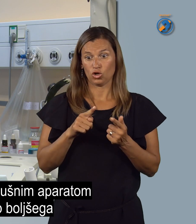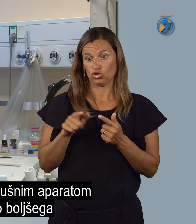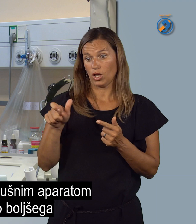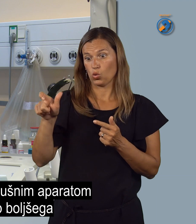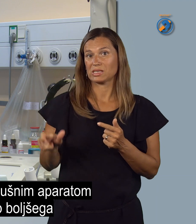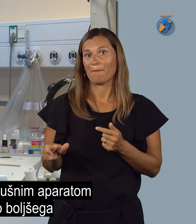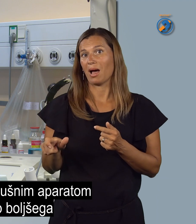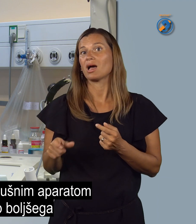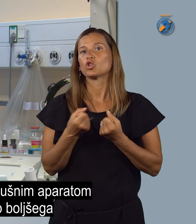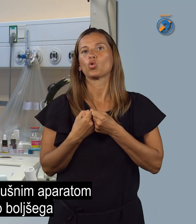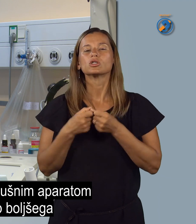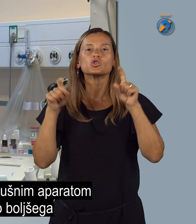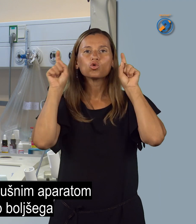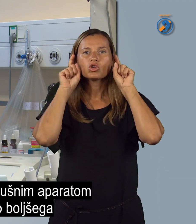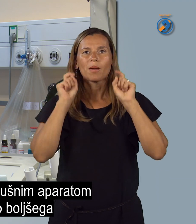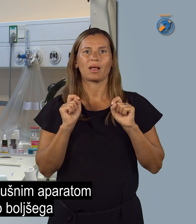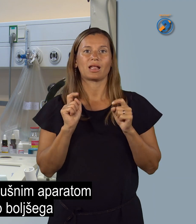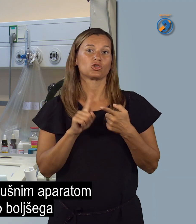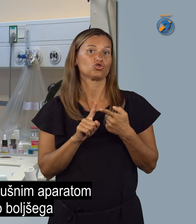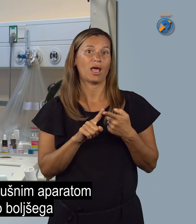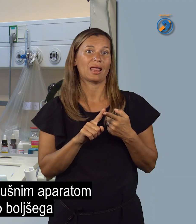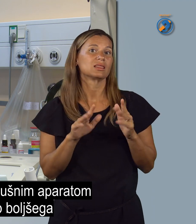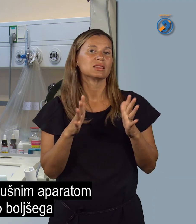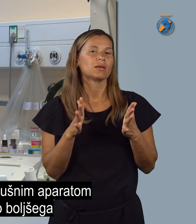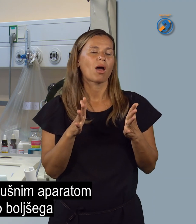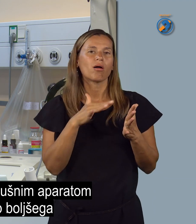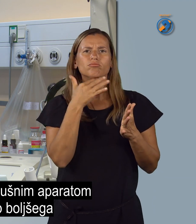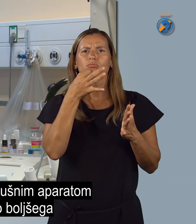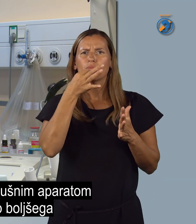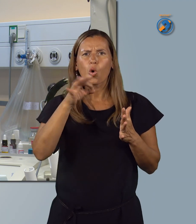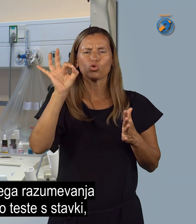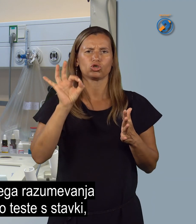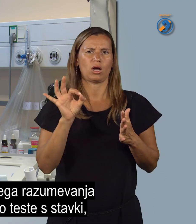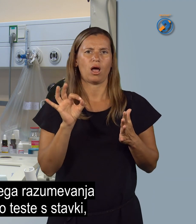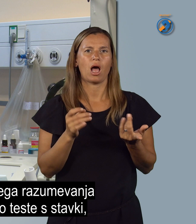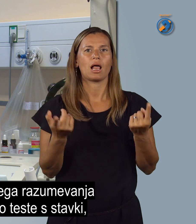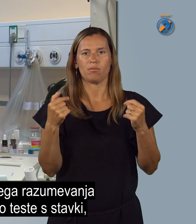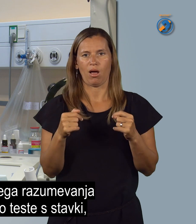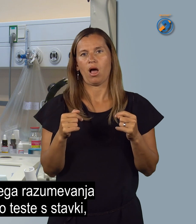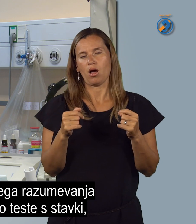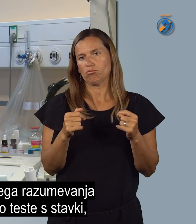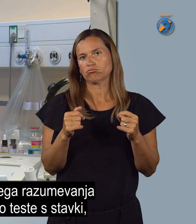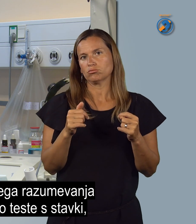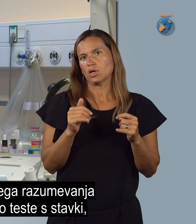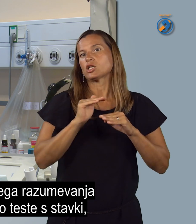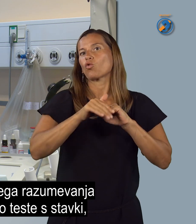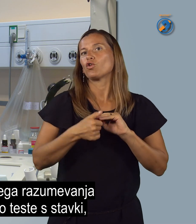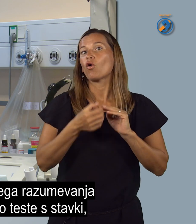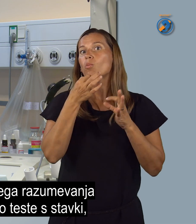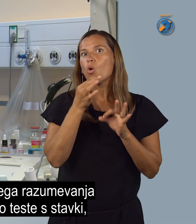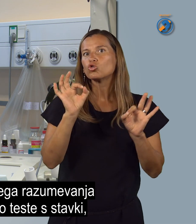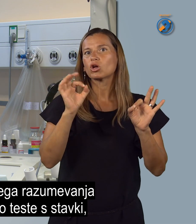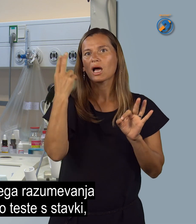Če pa ta oseba z slušnim aparatom nima opazno boljšega ali pa zadovoljivo boljšega